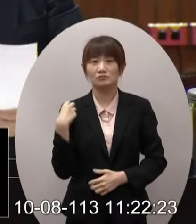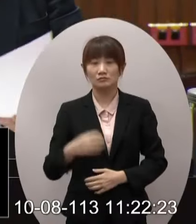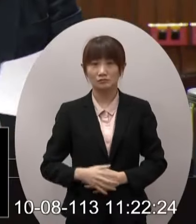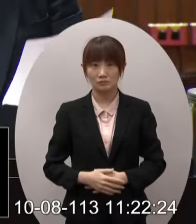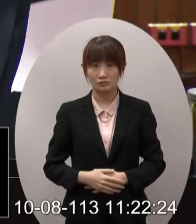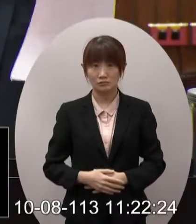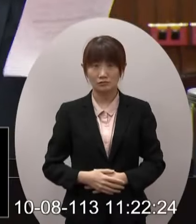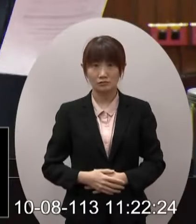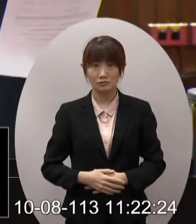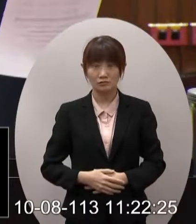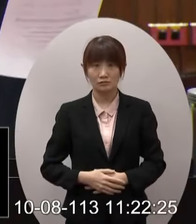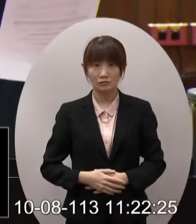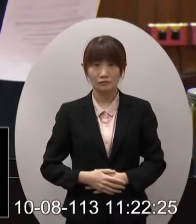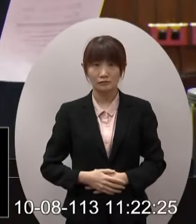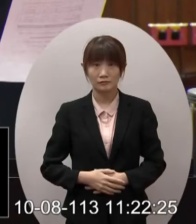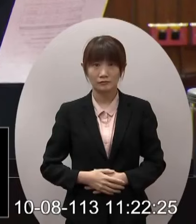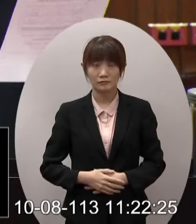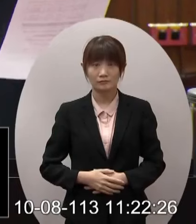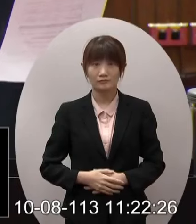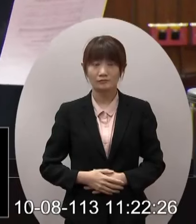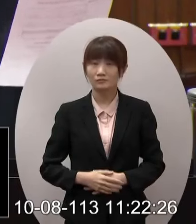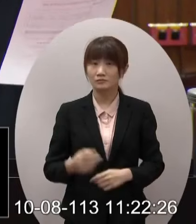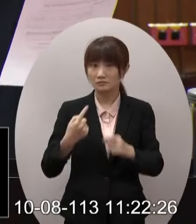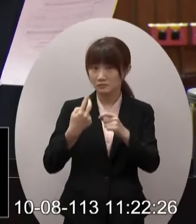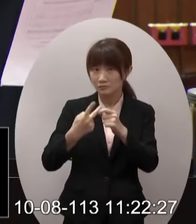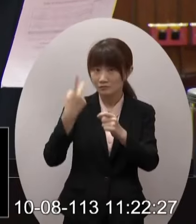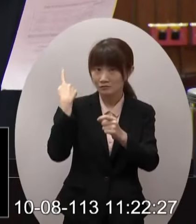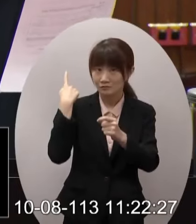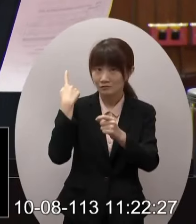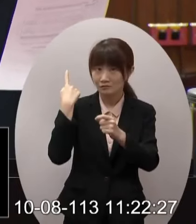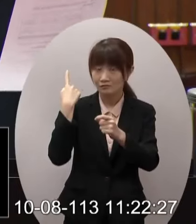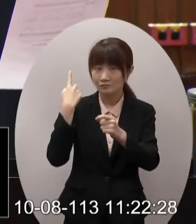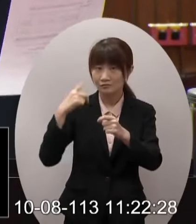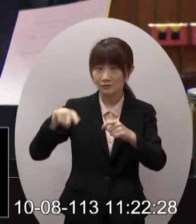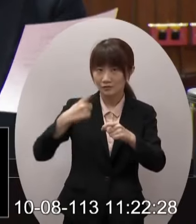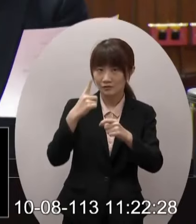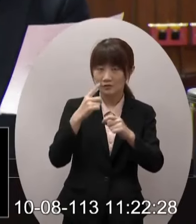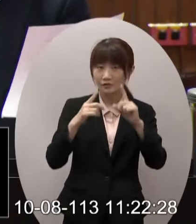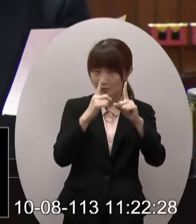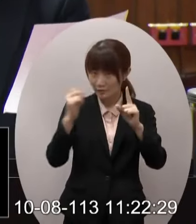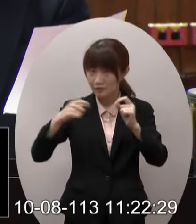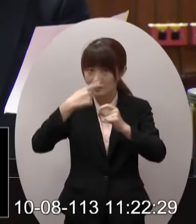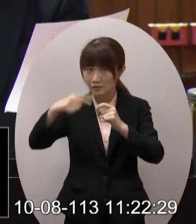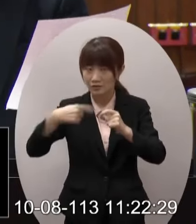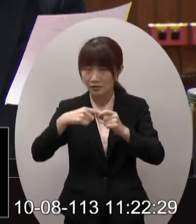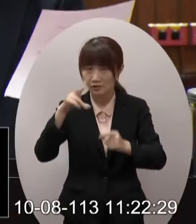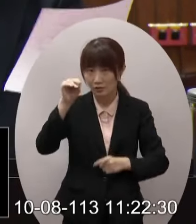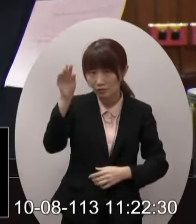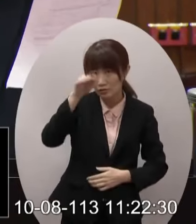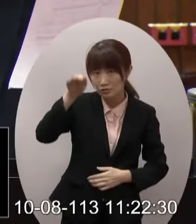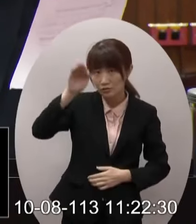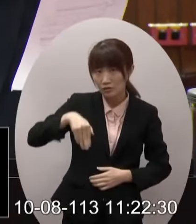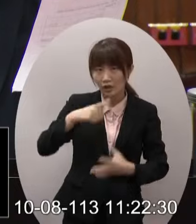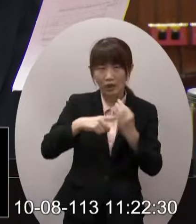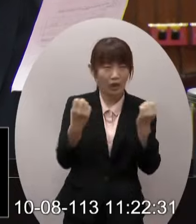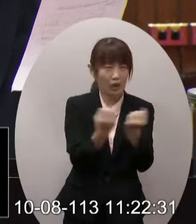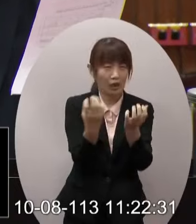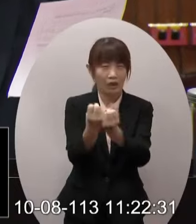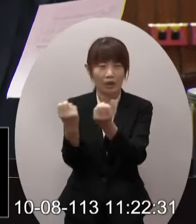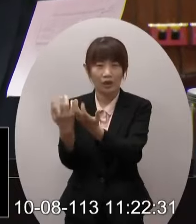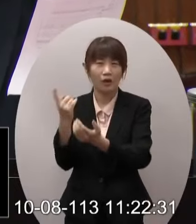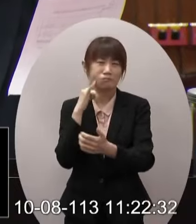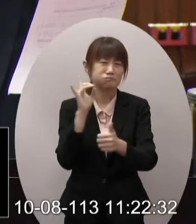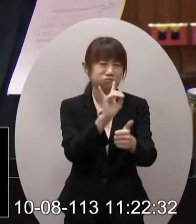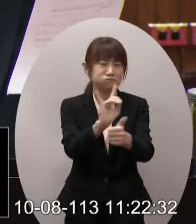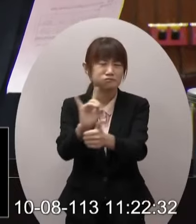天哪，我们前年111年29000件的